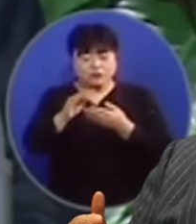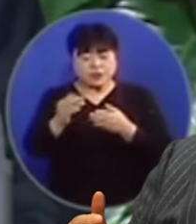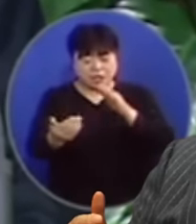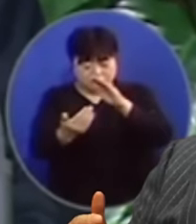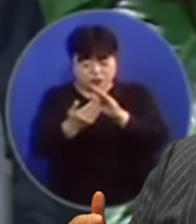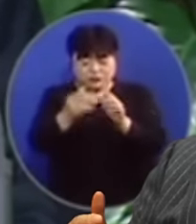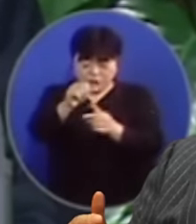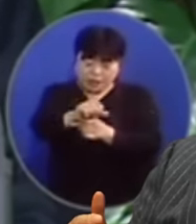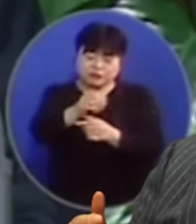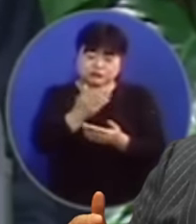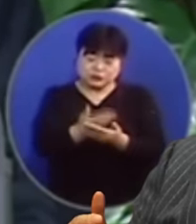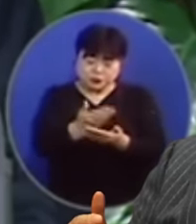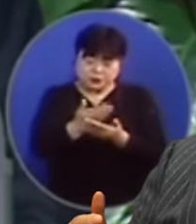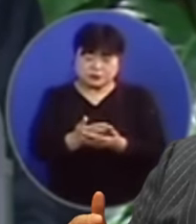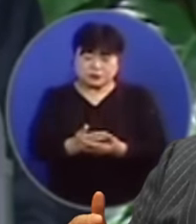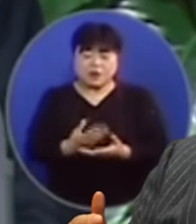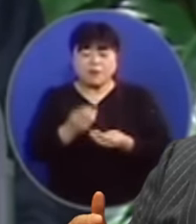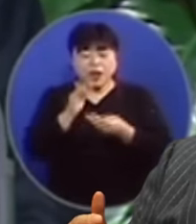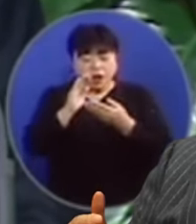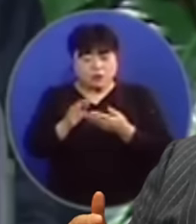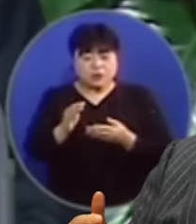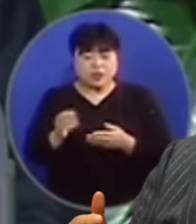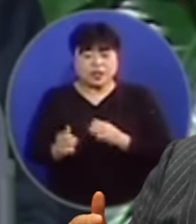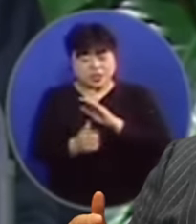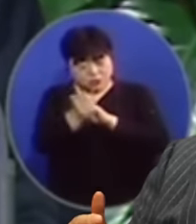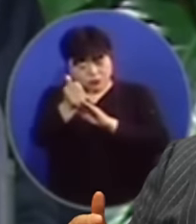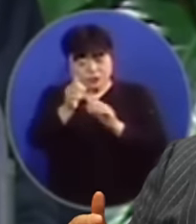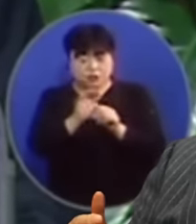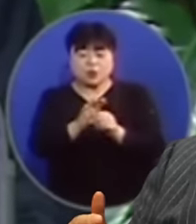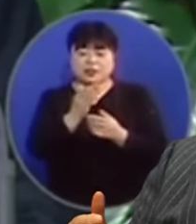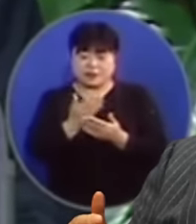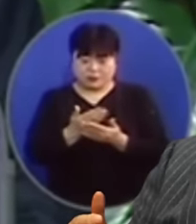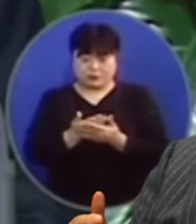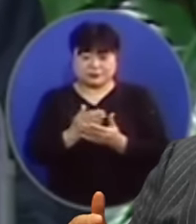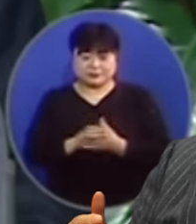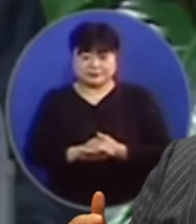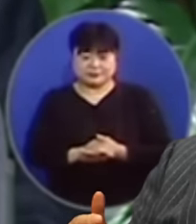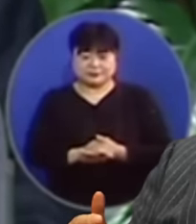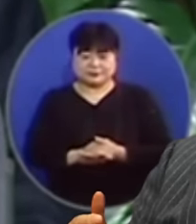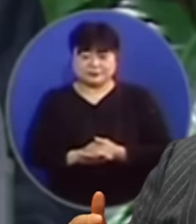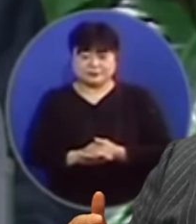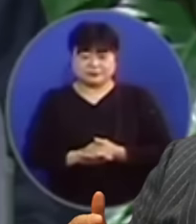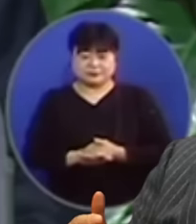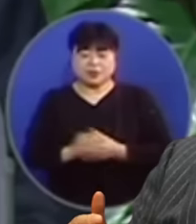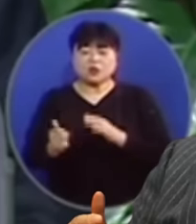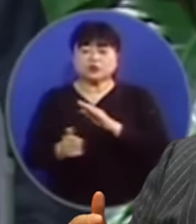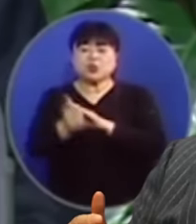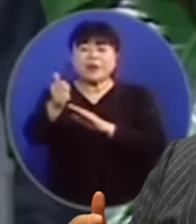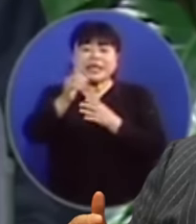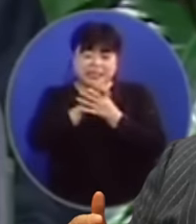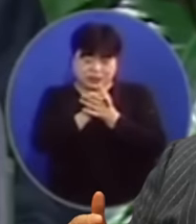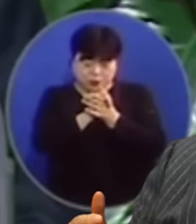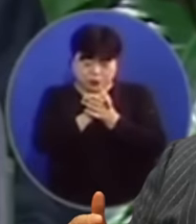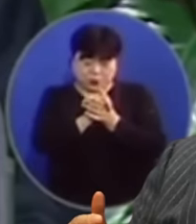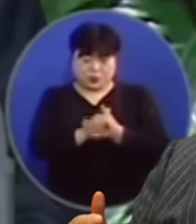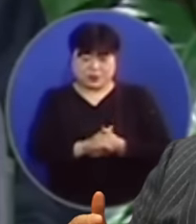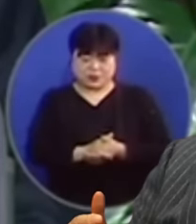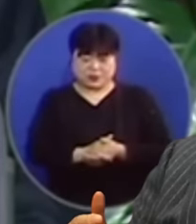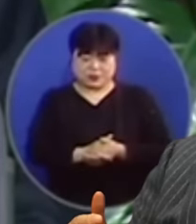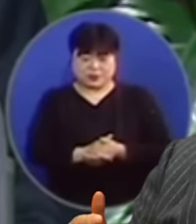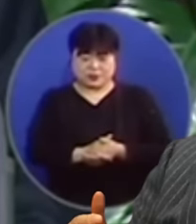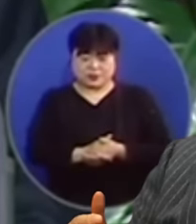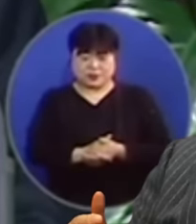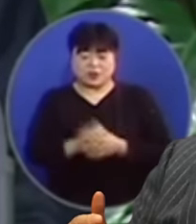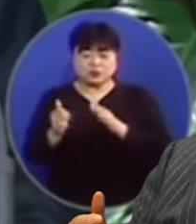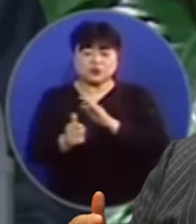이루어지게 하옵소서. 언젠가 성취되게 하여 주시옵소서. 막연한 소망을 가지고 있기 때문에 이것은 소망은